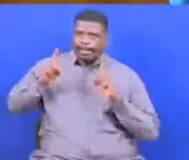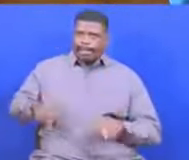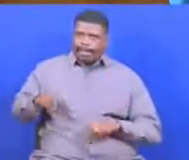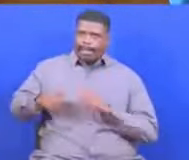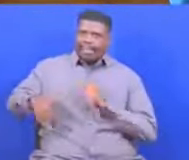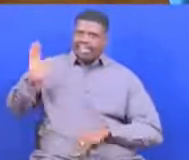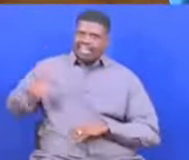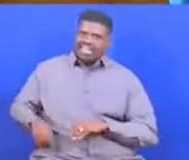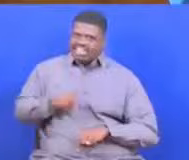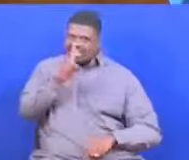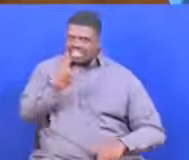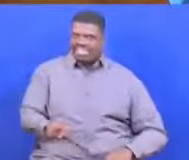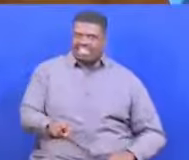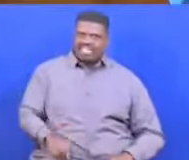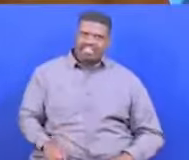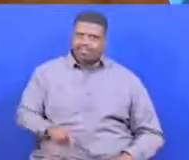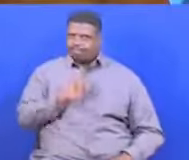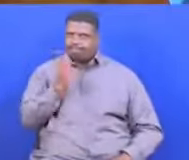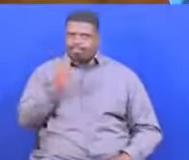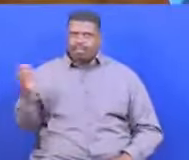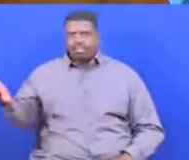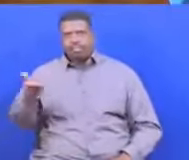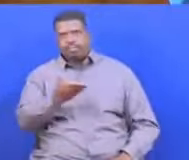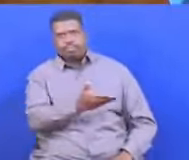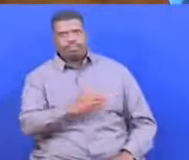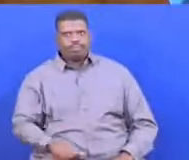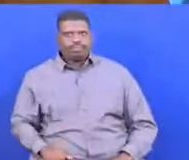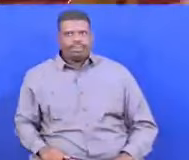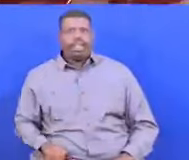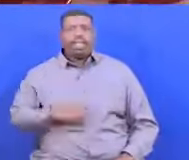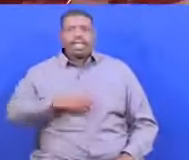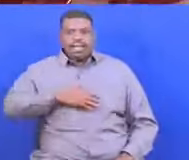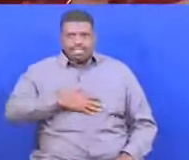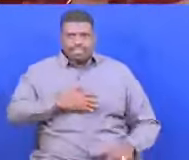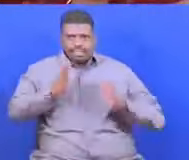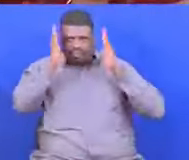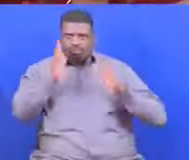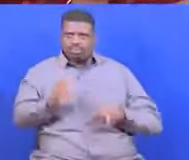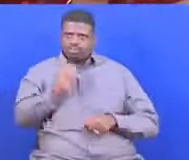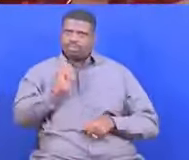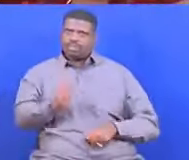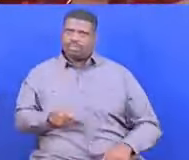Mheshimiwa naibu waziri, majibu. Asante mheshimiwa spika. Wizara